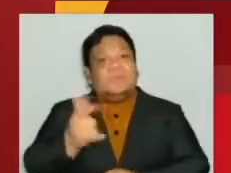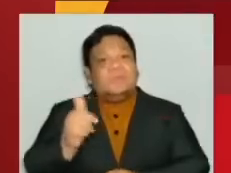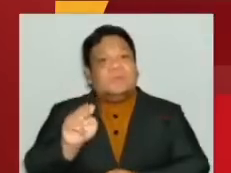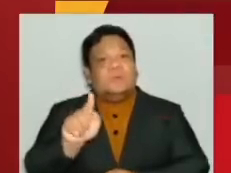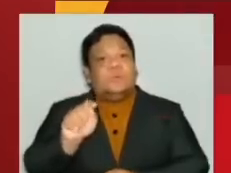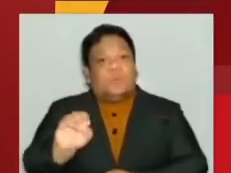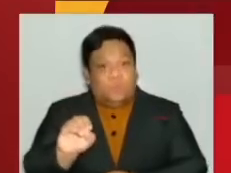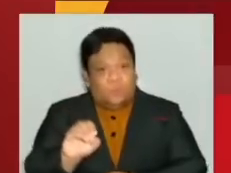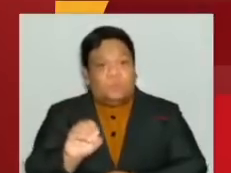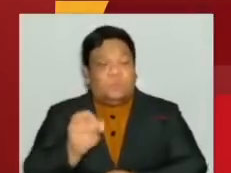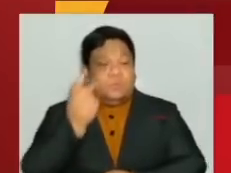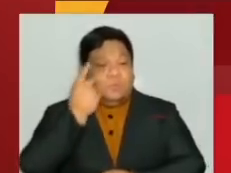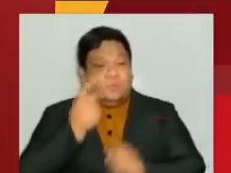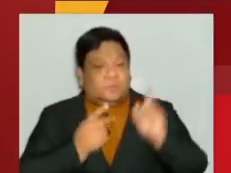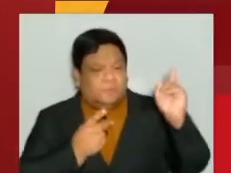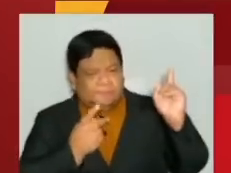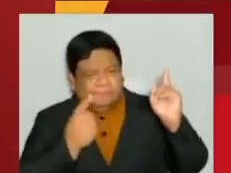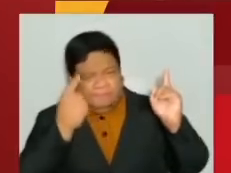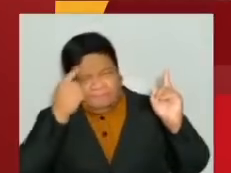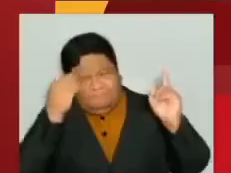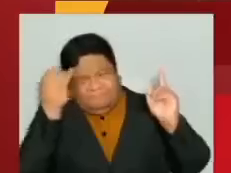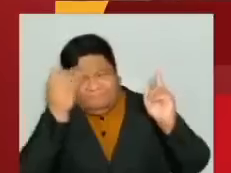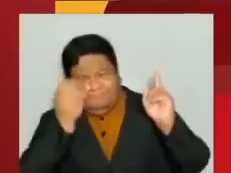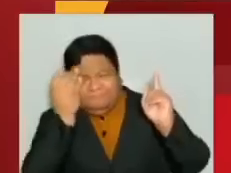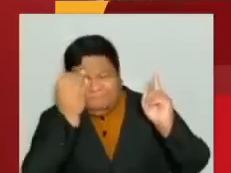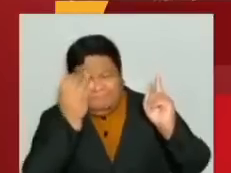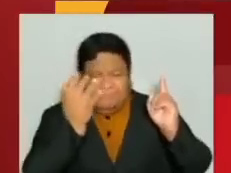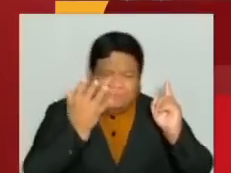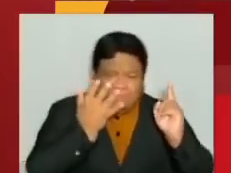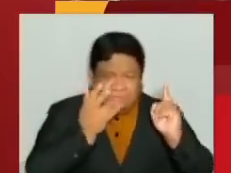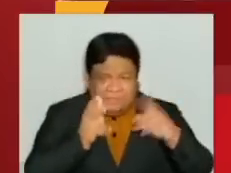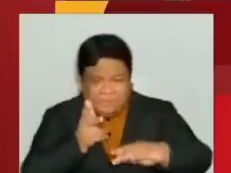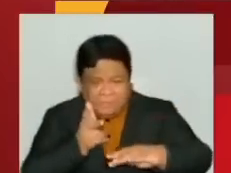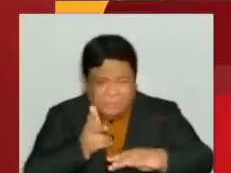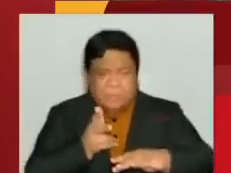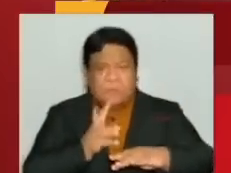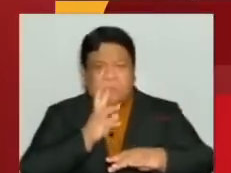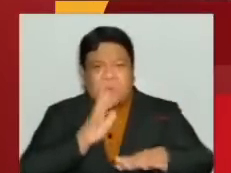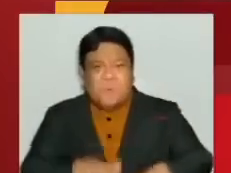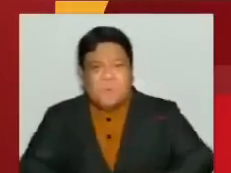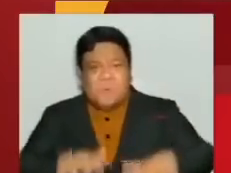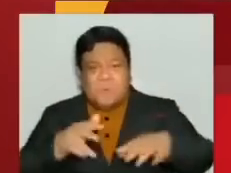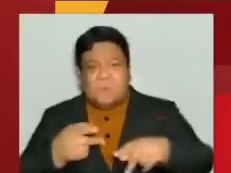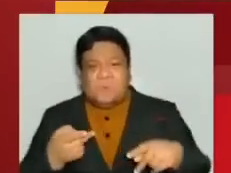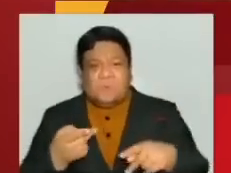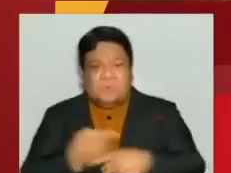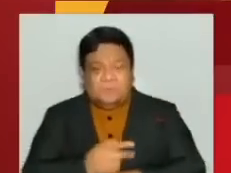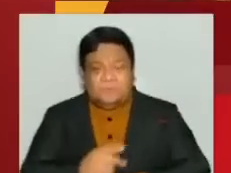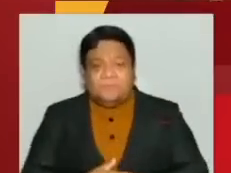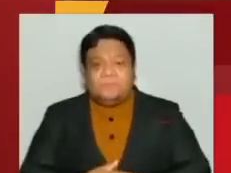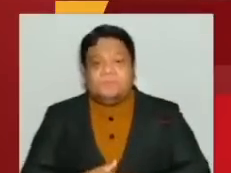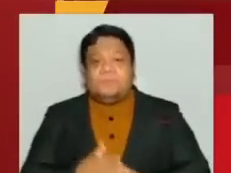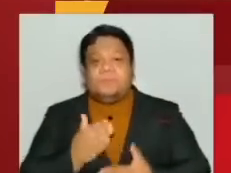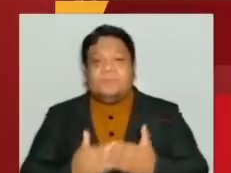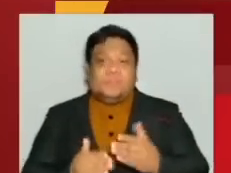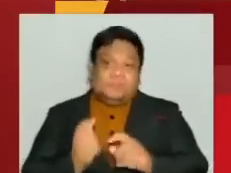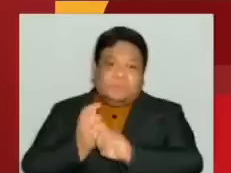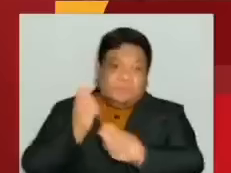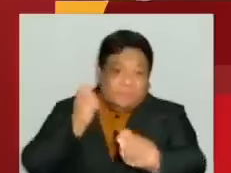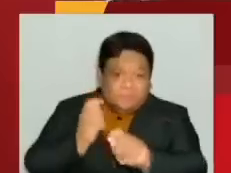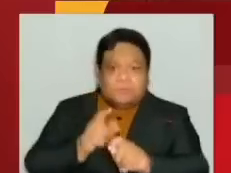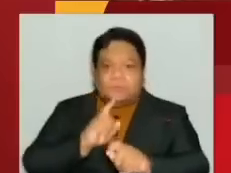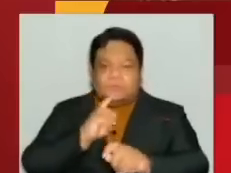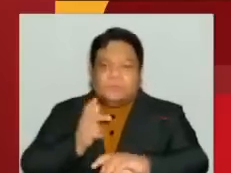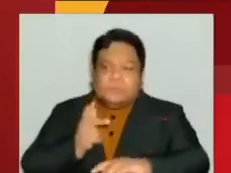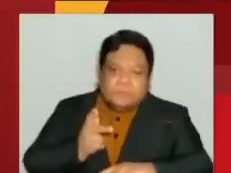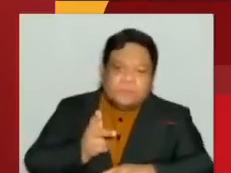kung tatawirin ba ang lampastuhod na baha. Malalaking sasakyan lang na gaya ng truck ang walang hirap na nakatatawid. May ilang motorsiklo